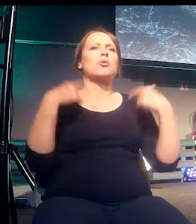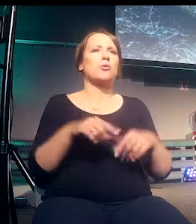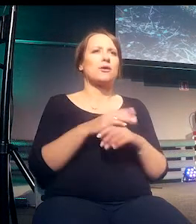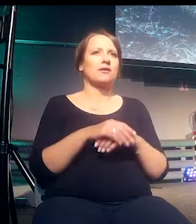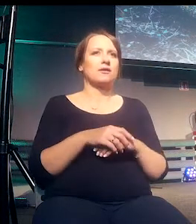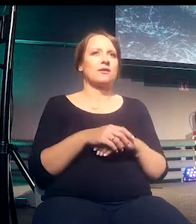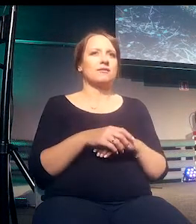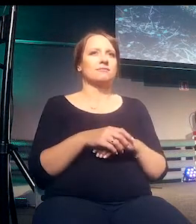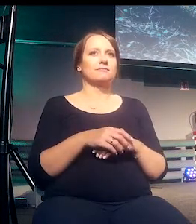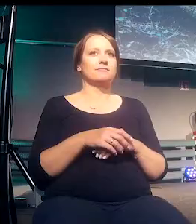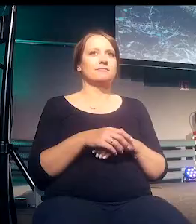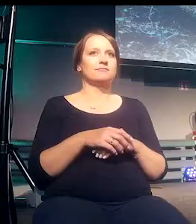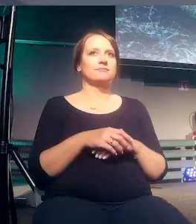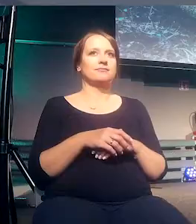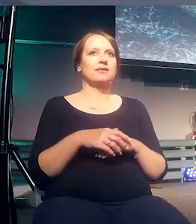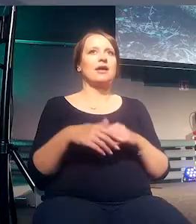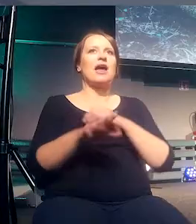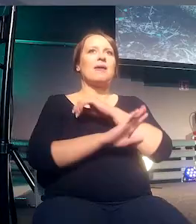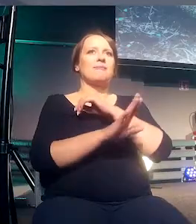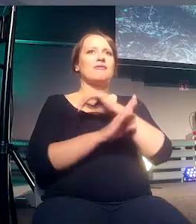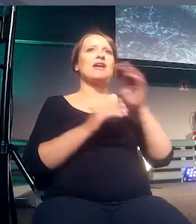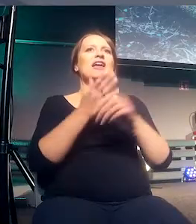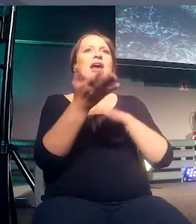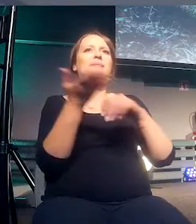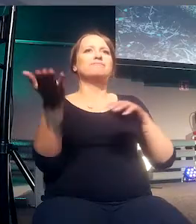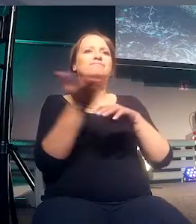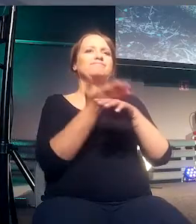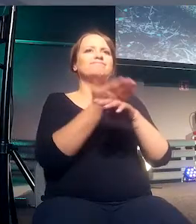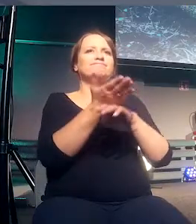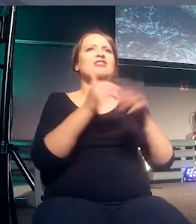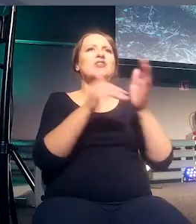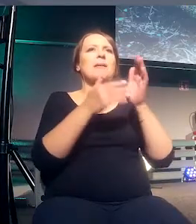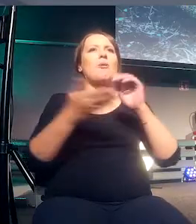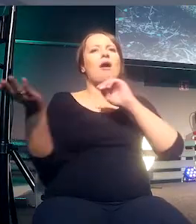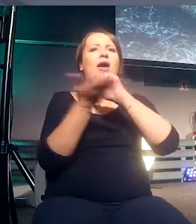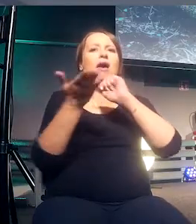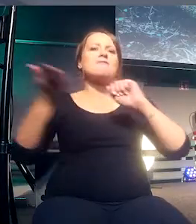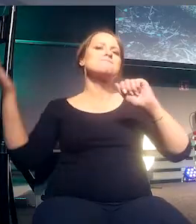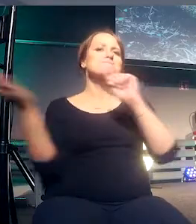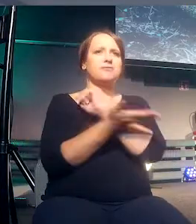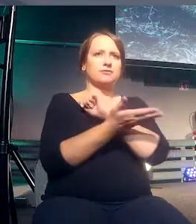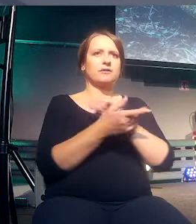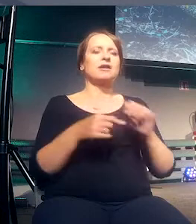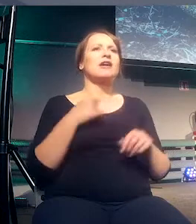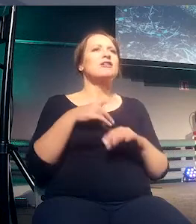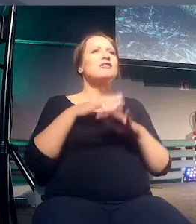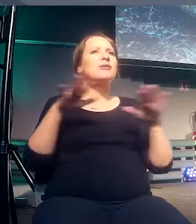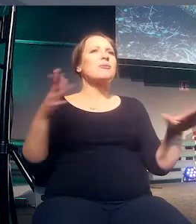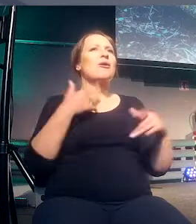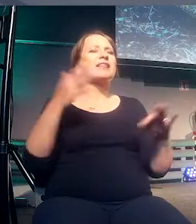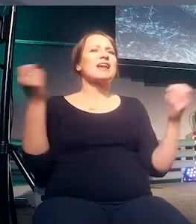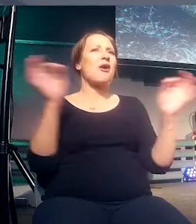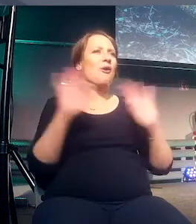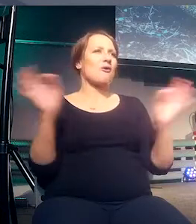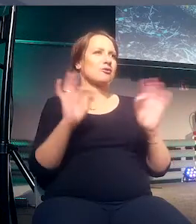drewno przed siebie i miałam je pociąć. I to doświadczenie, jak można się łatwo domyślić, było tak porażająco